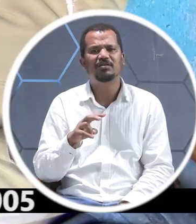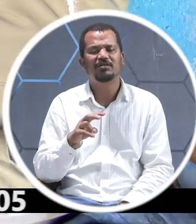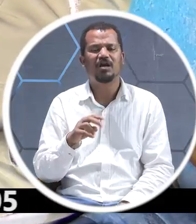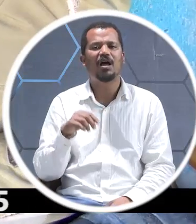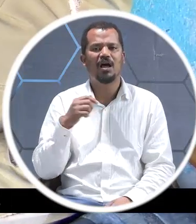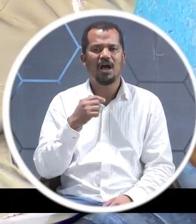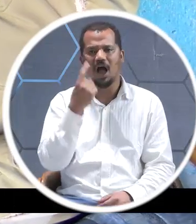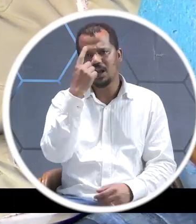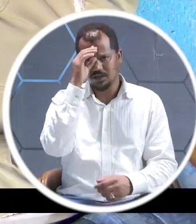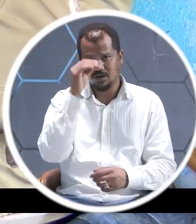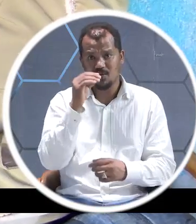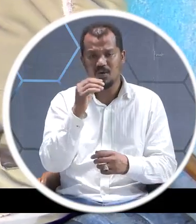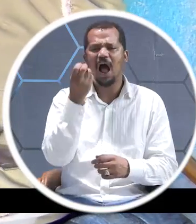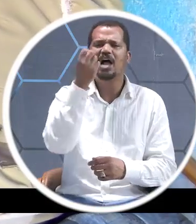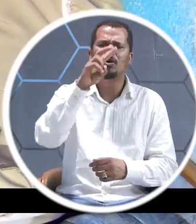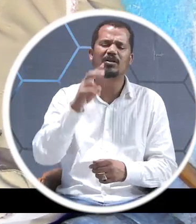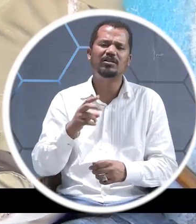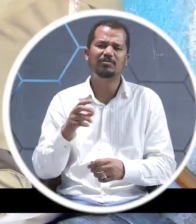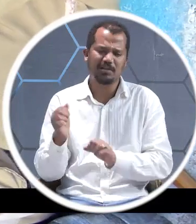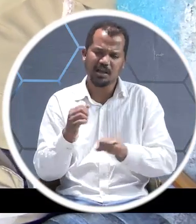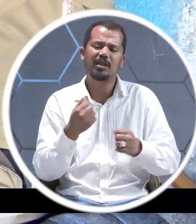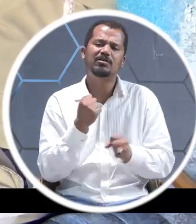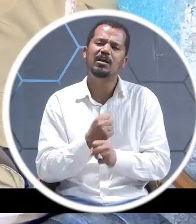እርሶ ብቻውን ማለት አንድ ሰው 12